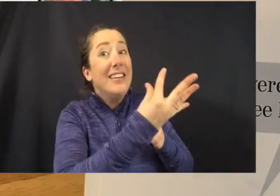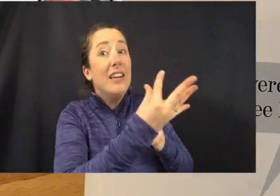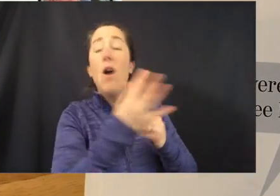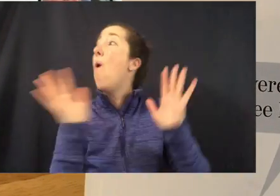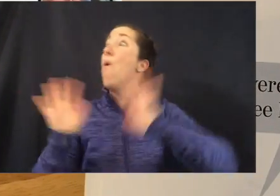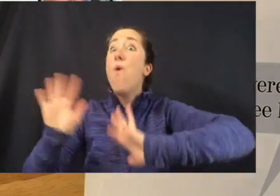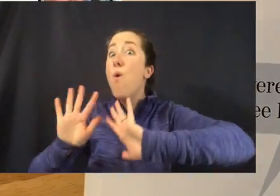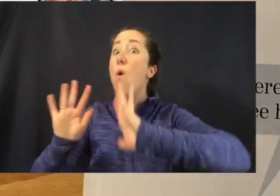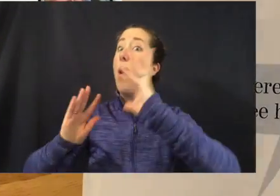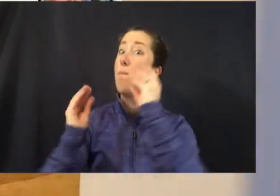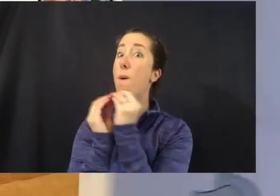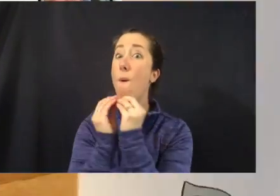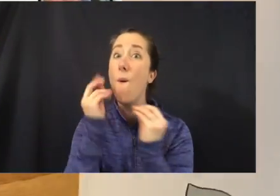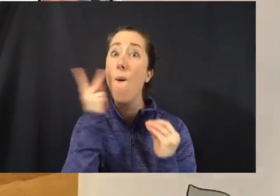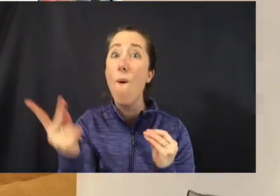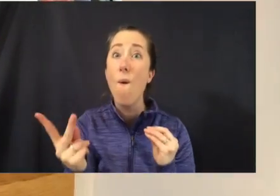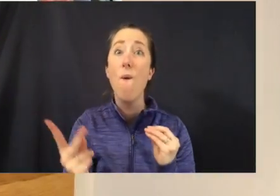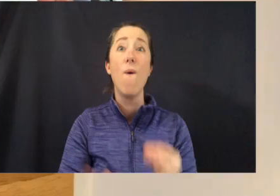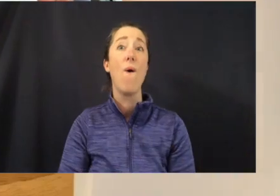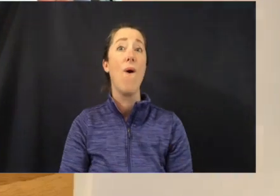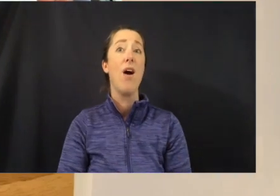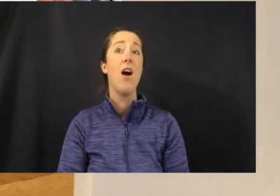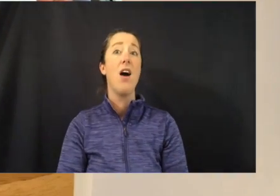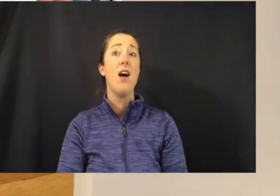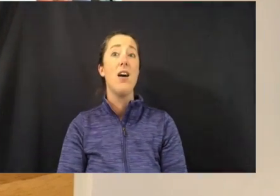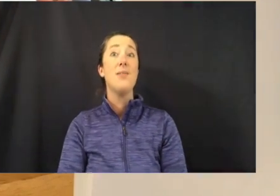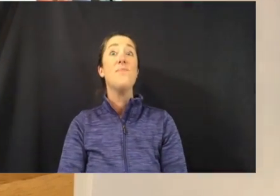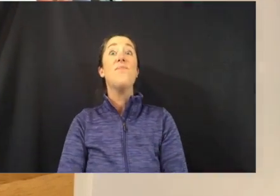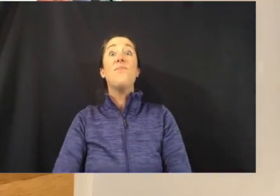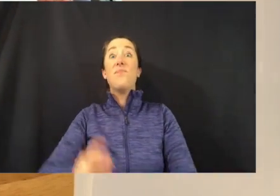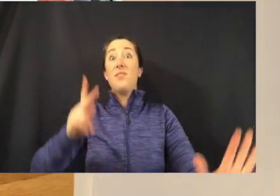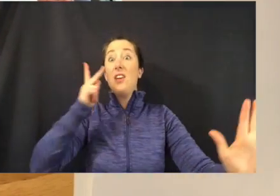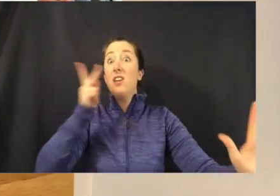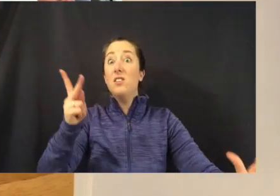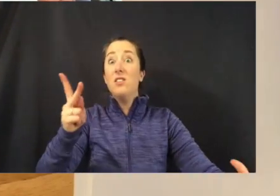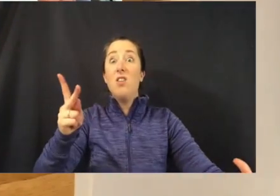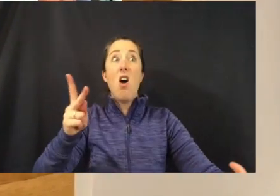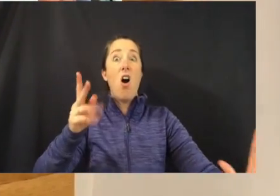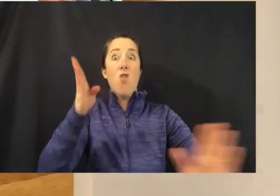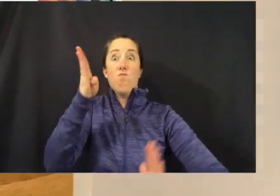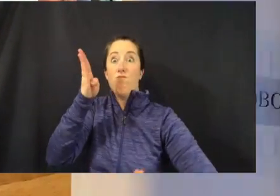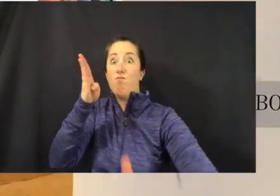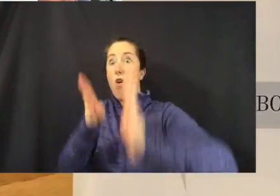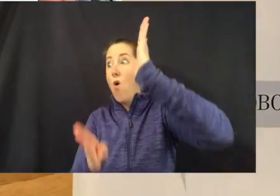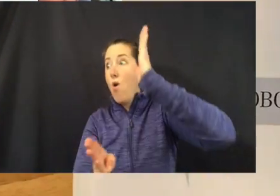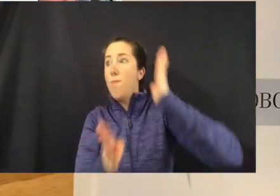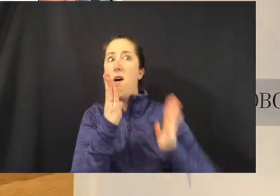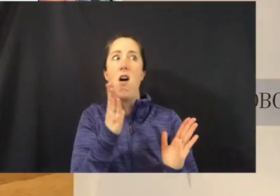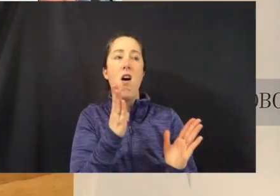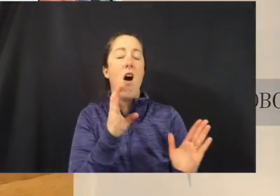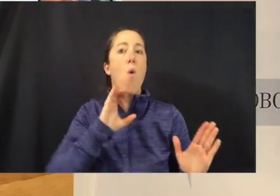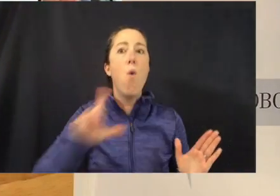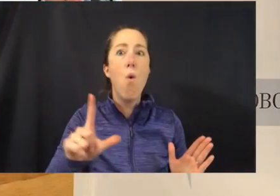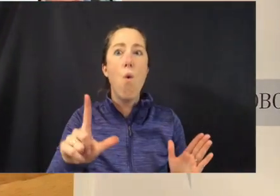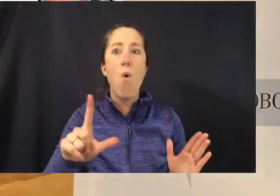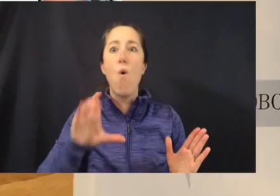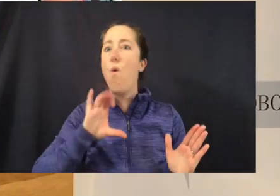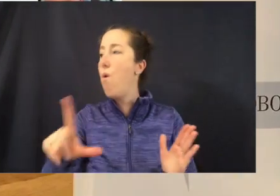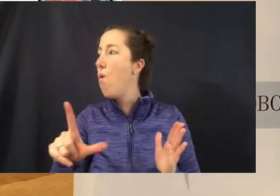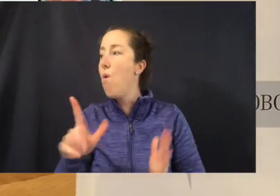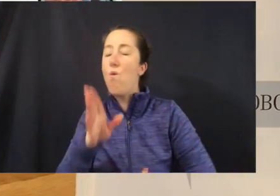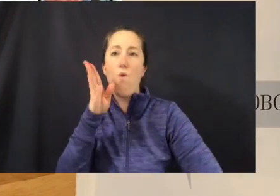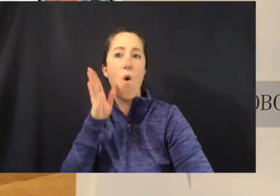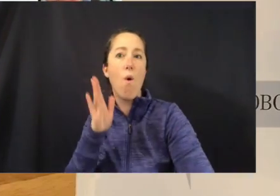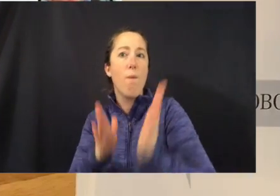There was more. il y avait encore plus. I saw a robot. J'ai vu un A